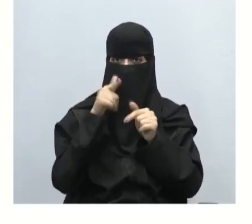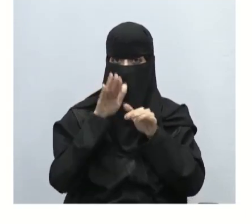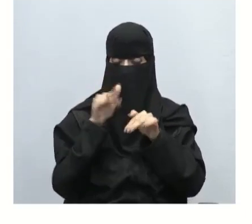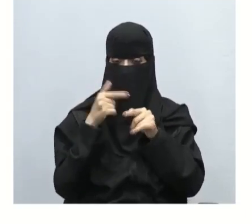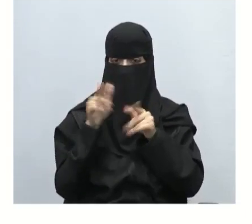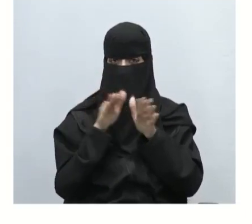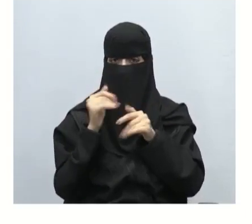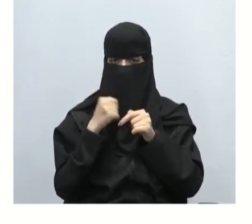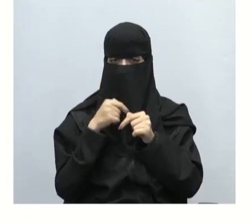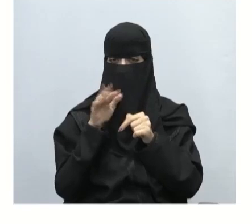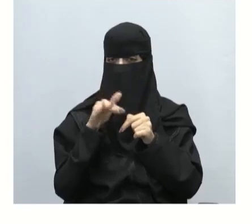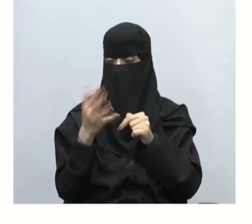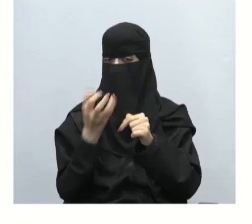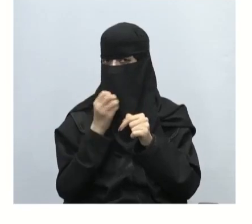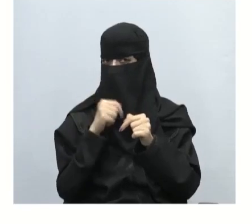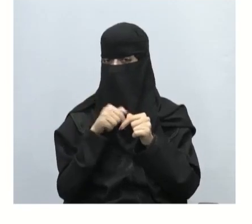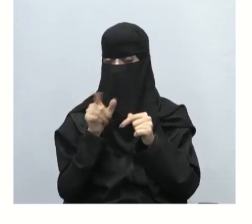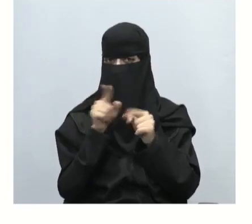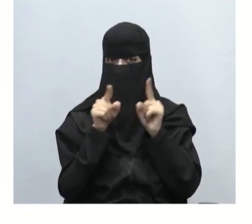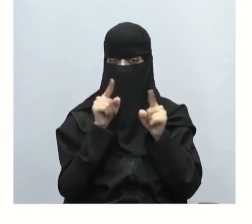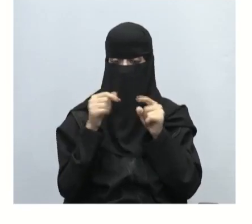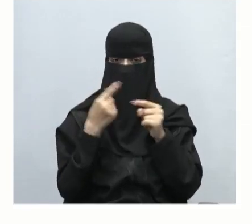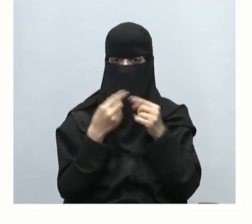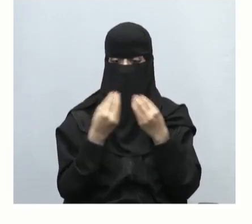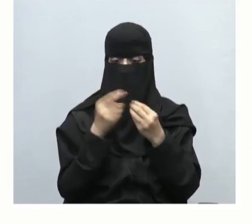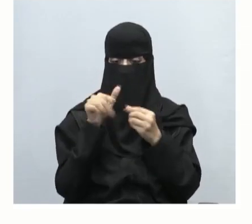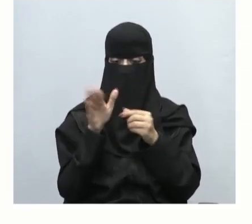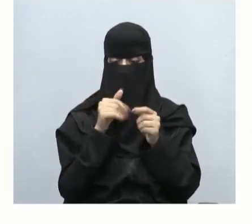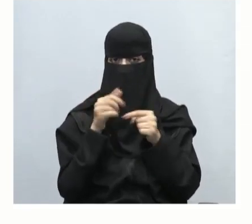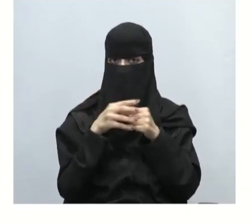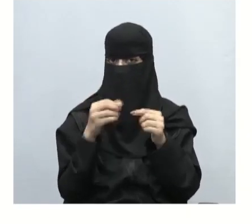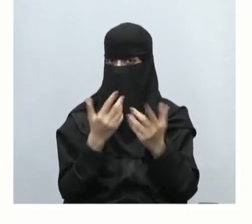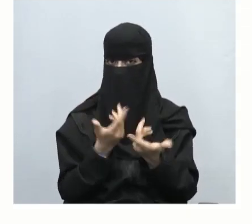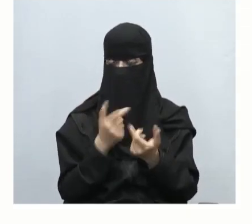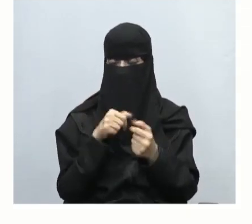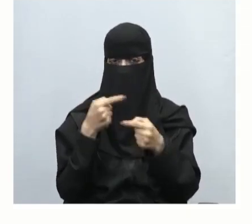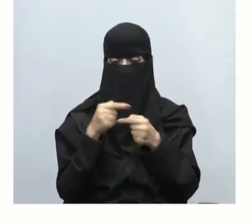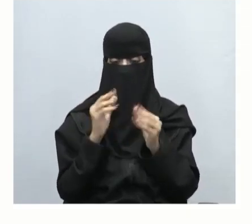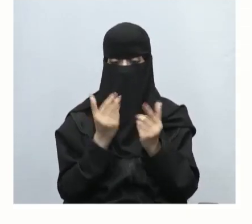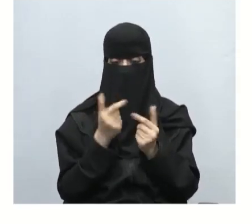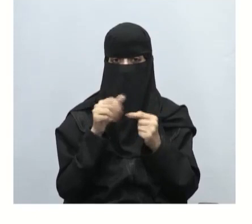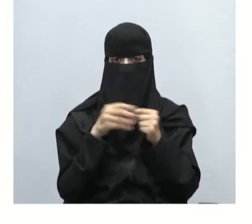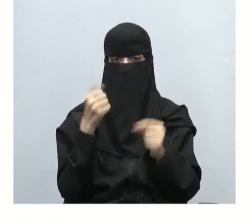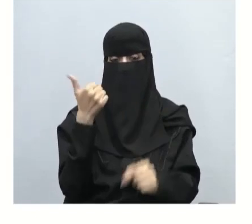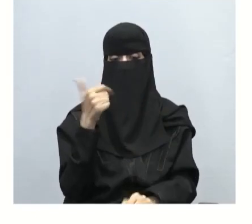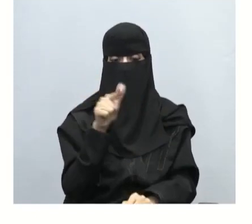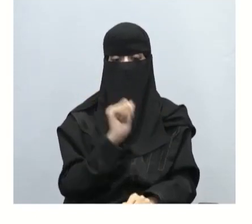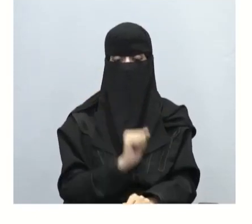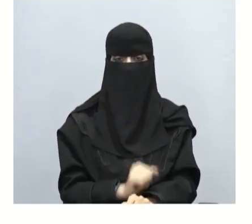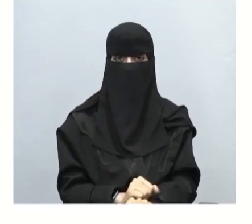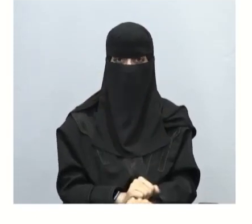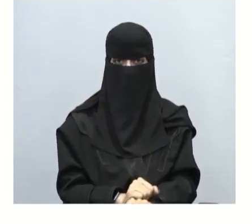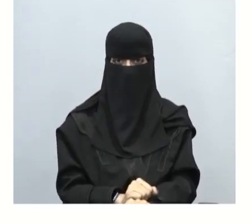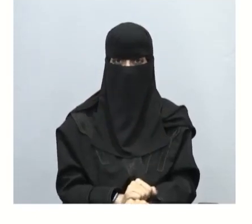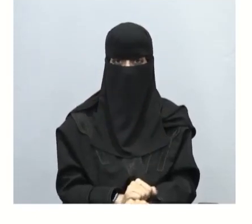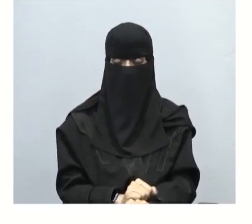هذه القيمه نعم جمع عددين صحيحين سوف تصبح ماذا تساوي صحيح تساوي سالب